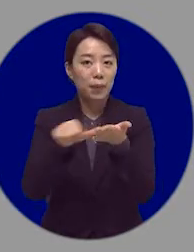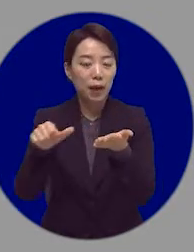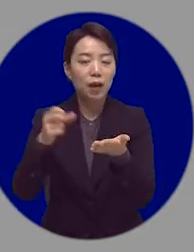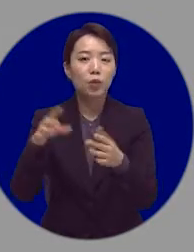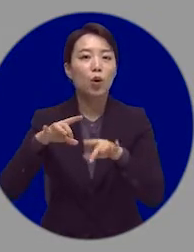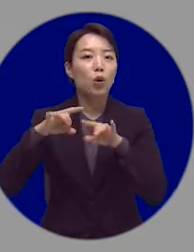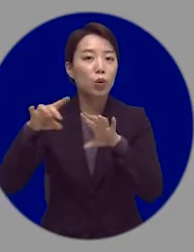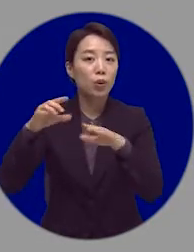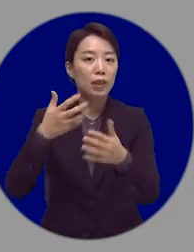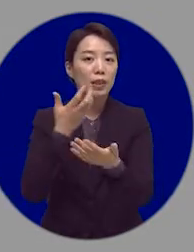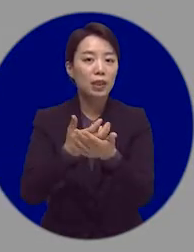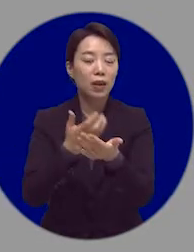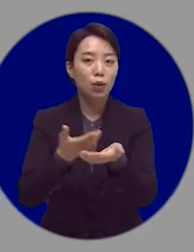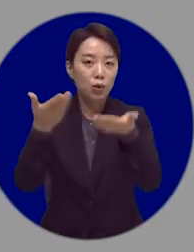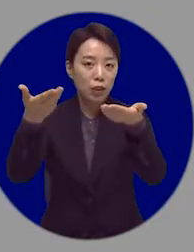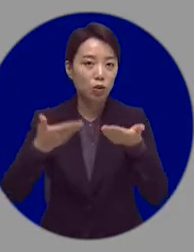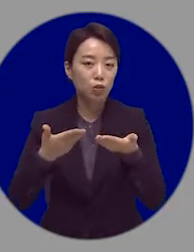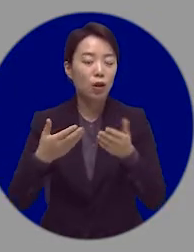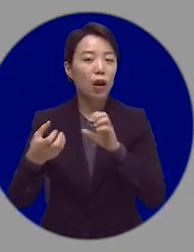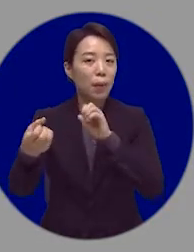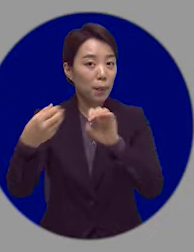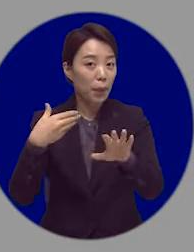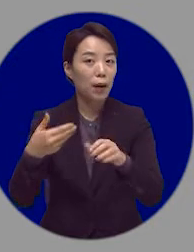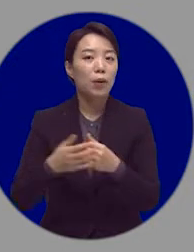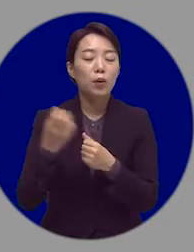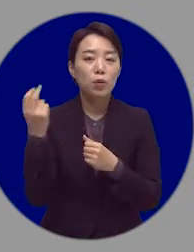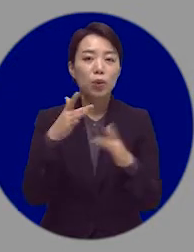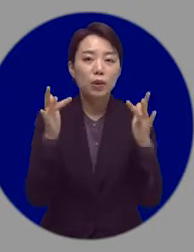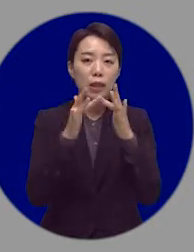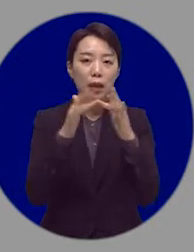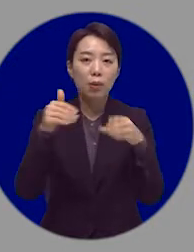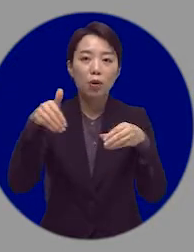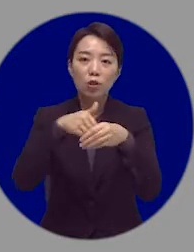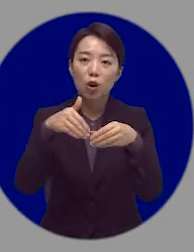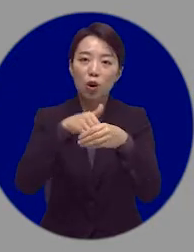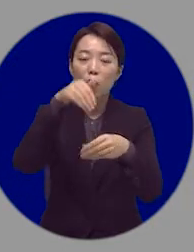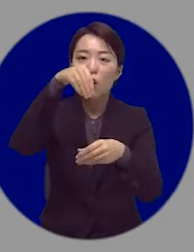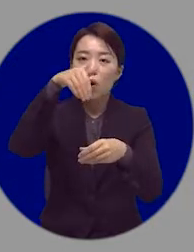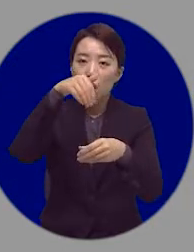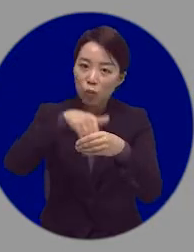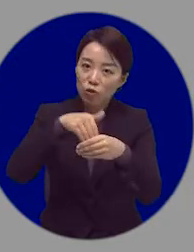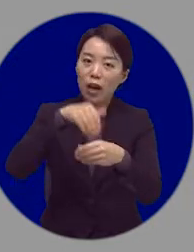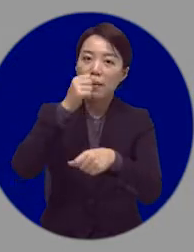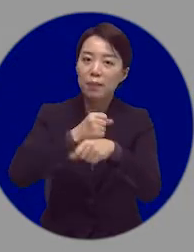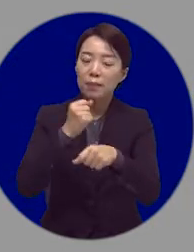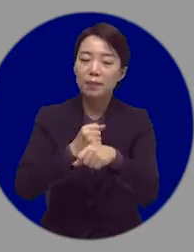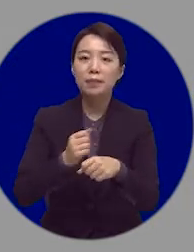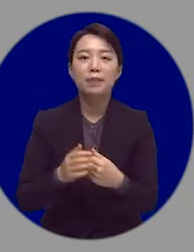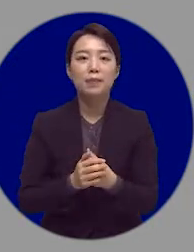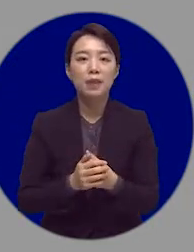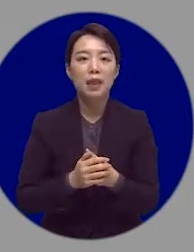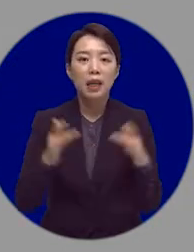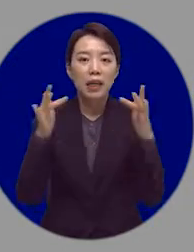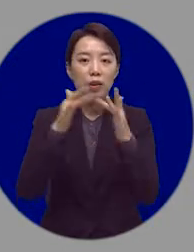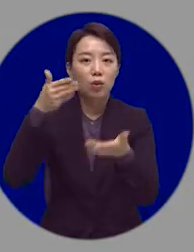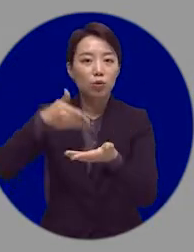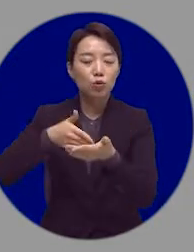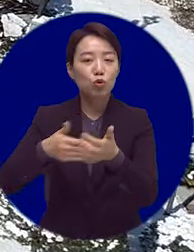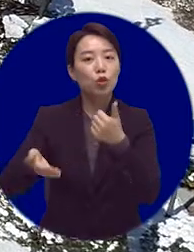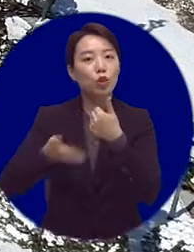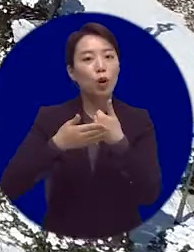요청, 사이버 선거 문화 자정 캠페인 참여 요청 등 인터넷 언론사 협조 요청 사항 등이 실려 있습니다.